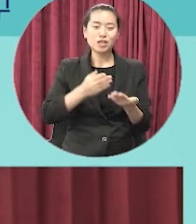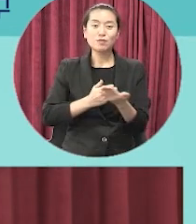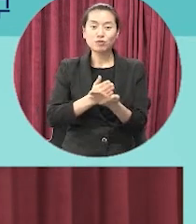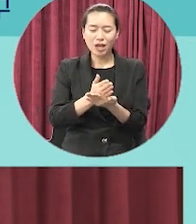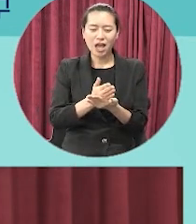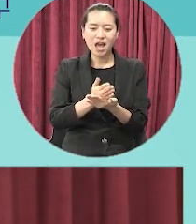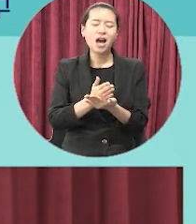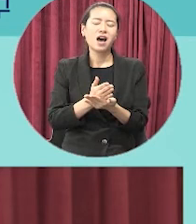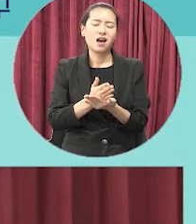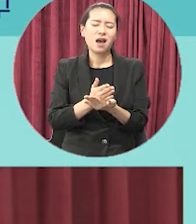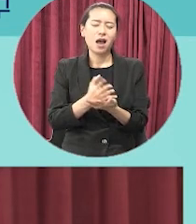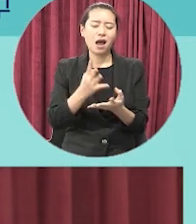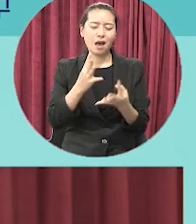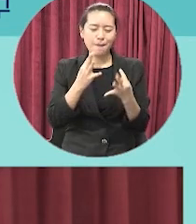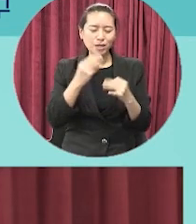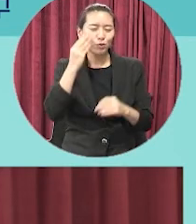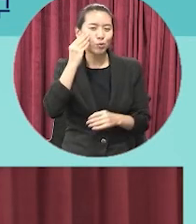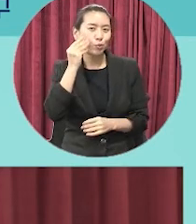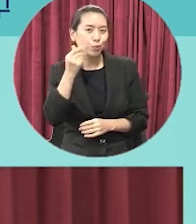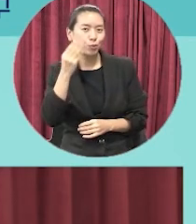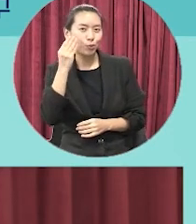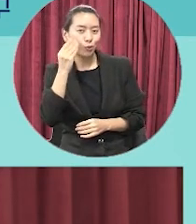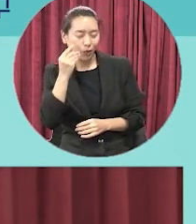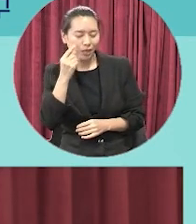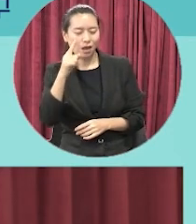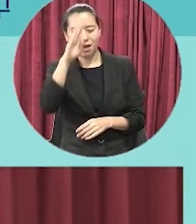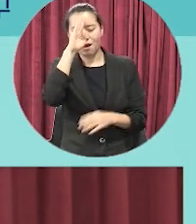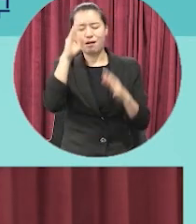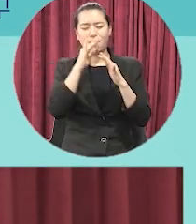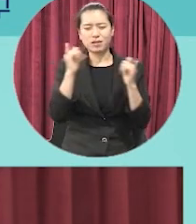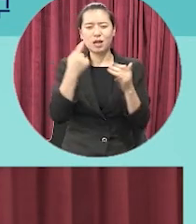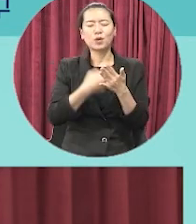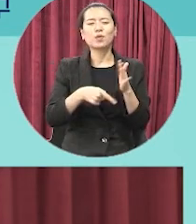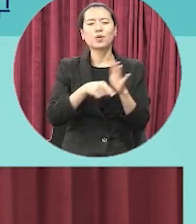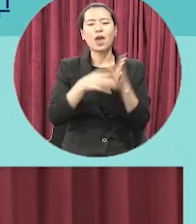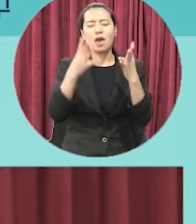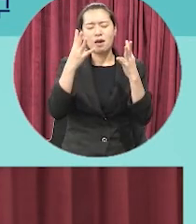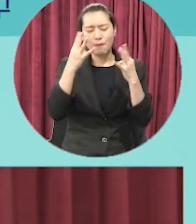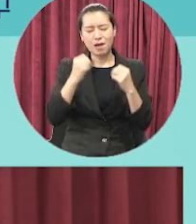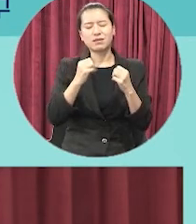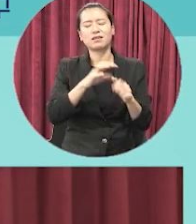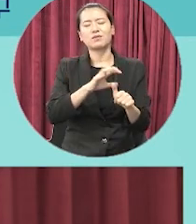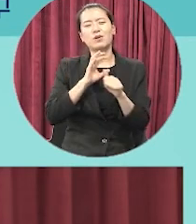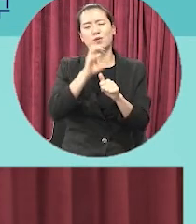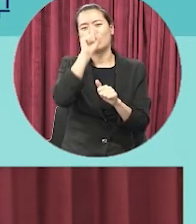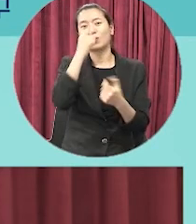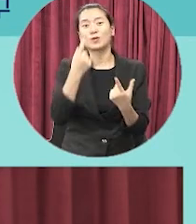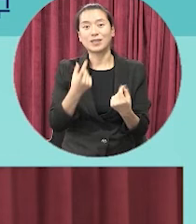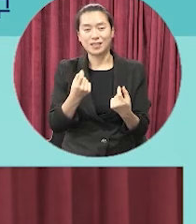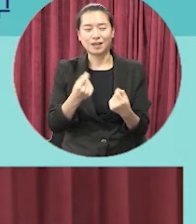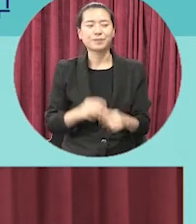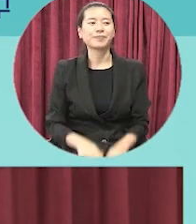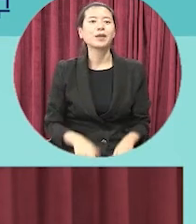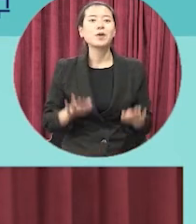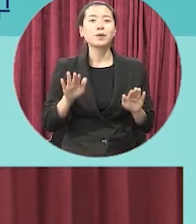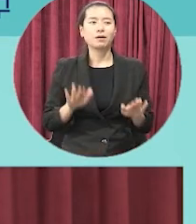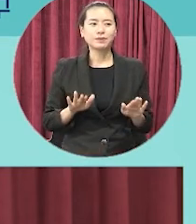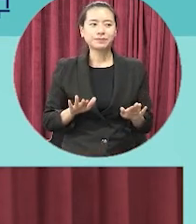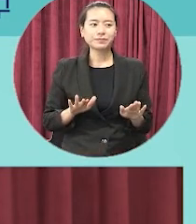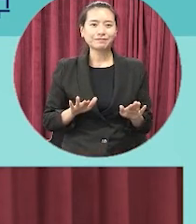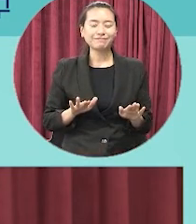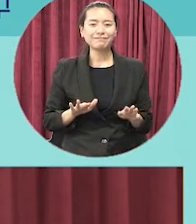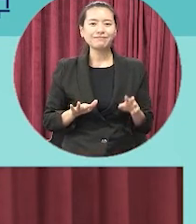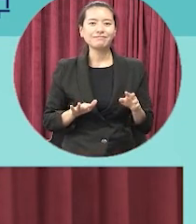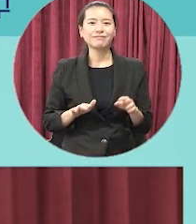활성화 되서 좀 환자들에게 또 그 여부에 많은 도움이 됐으면 하는 바람입니다 이것으로써 세션